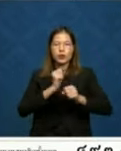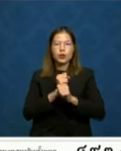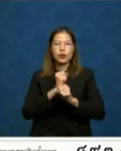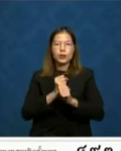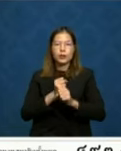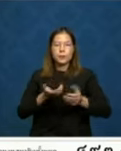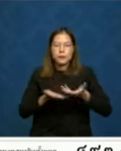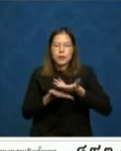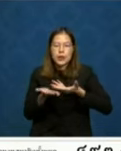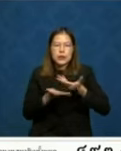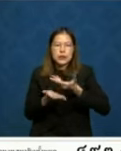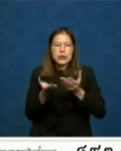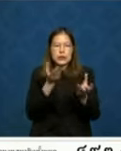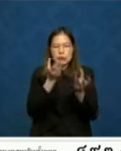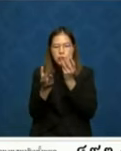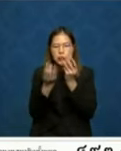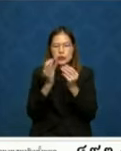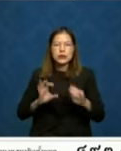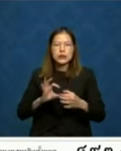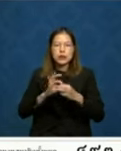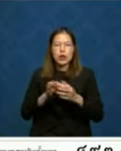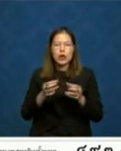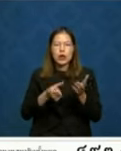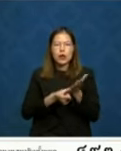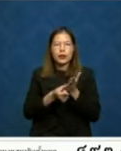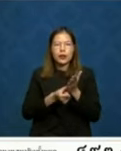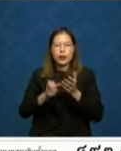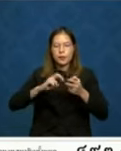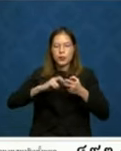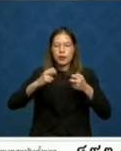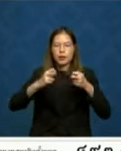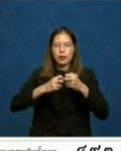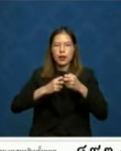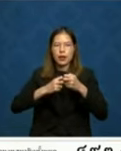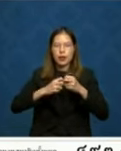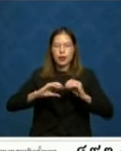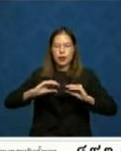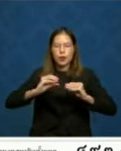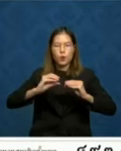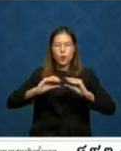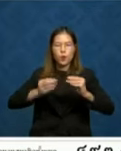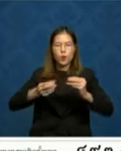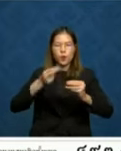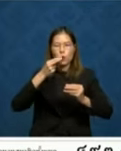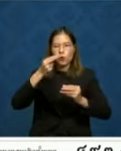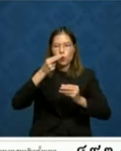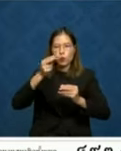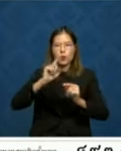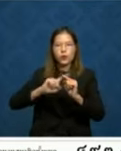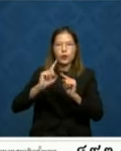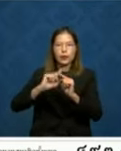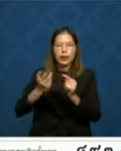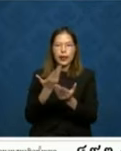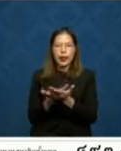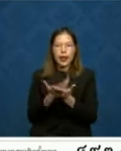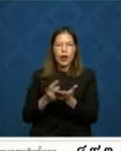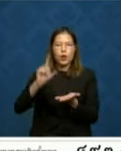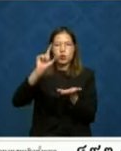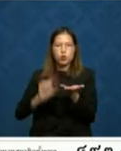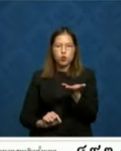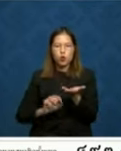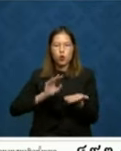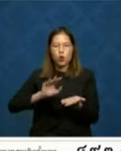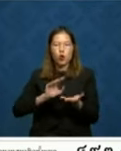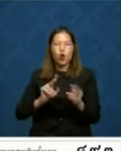พิจารณาศึกษาเรื่องแนวทางการแก้ไขปัญหายาสูบและยาเส้นราคาตกต่ำของ